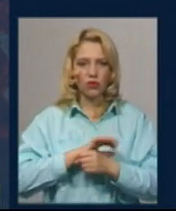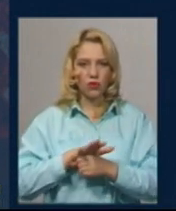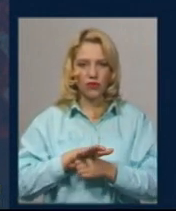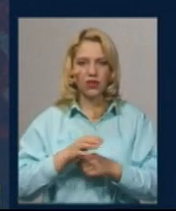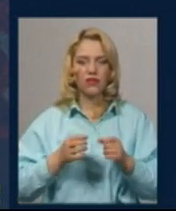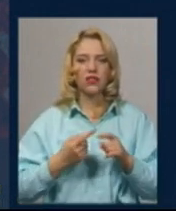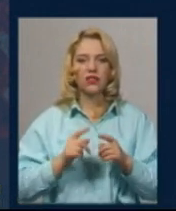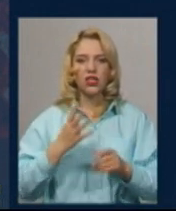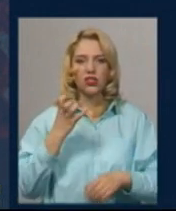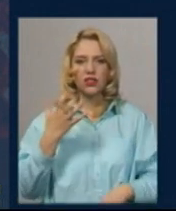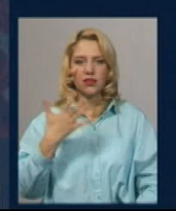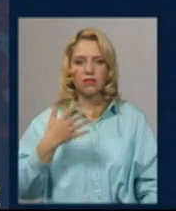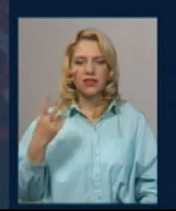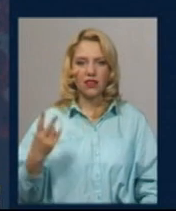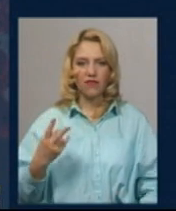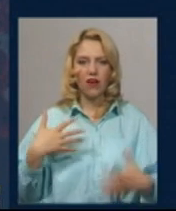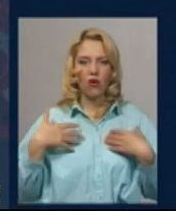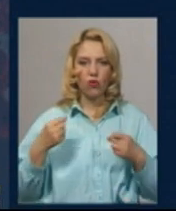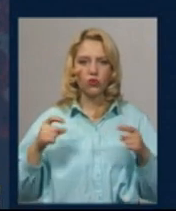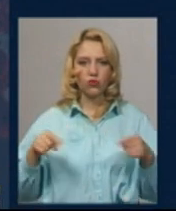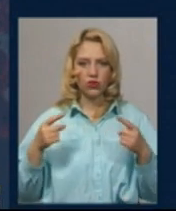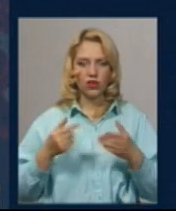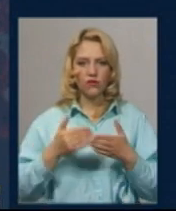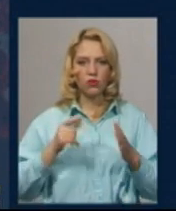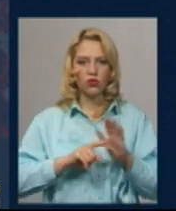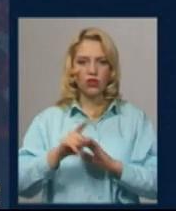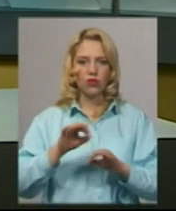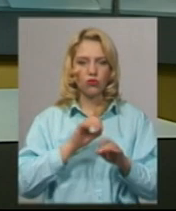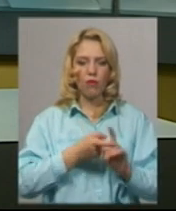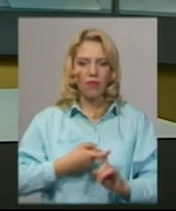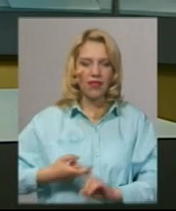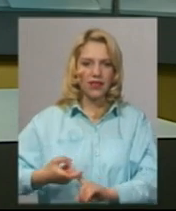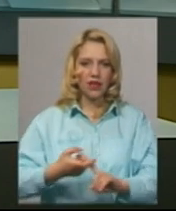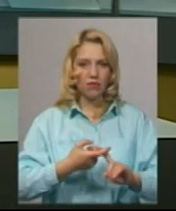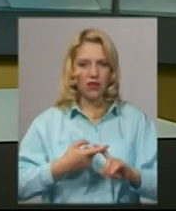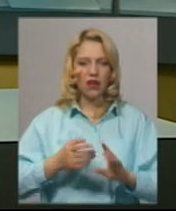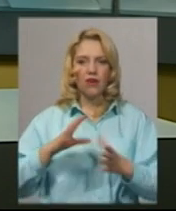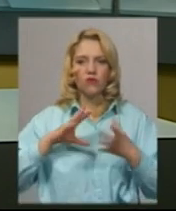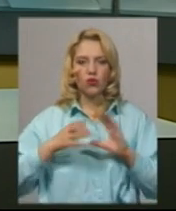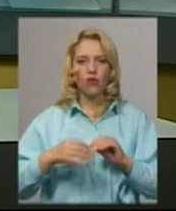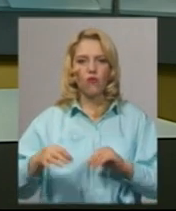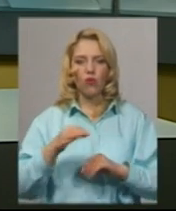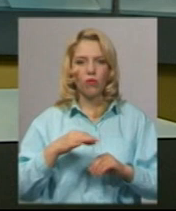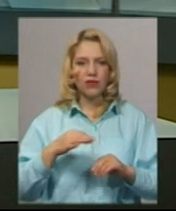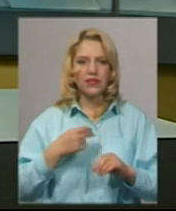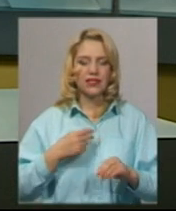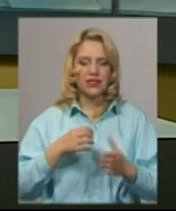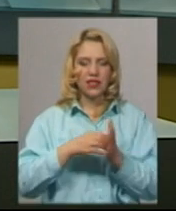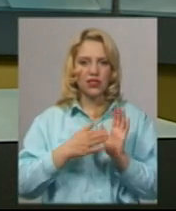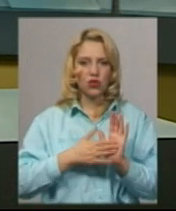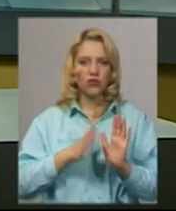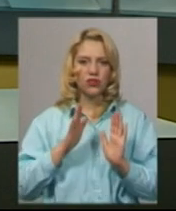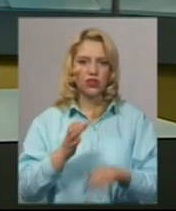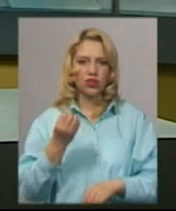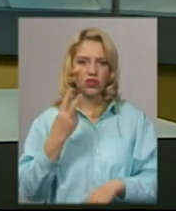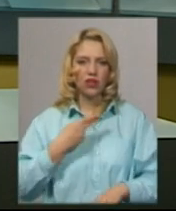452 особи одужало. Від початку пандемії всього в області зареєстровано 14 летальних випадків. Нагадаємо,